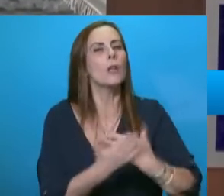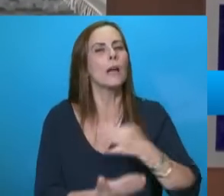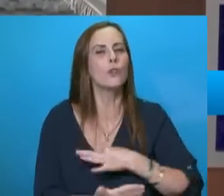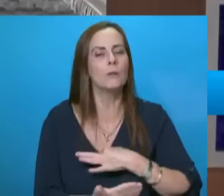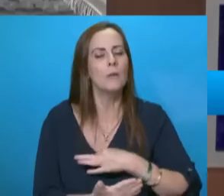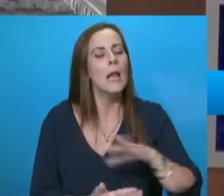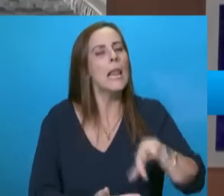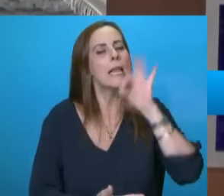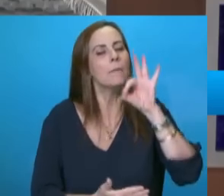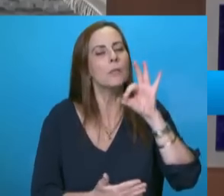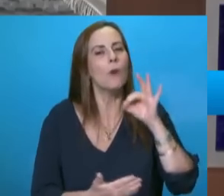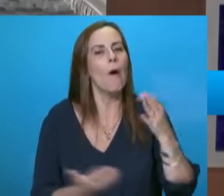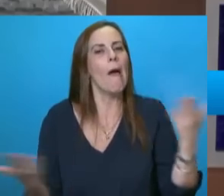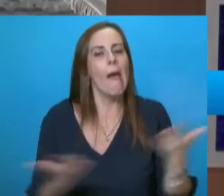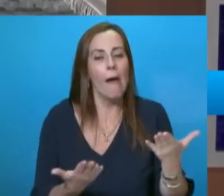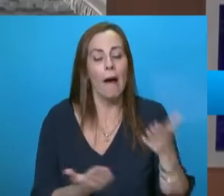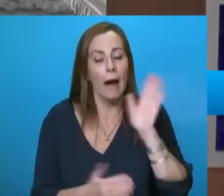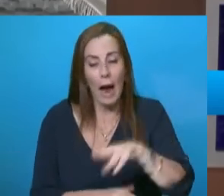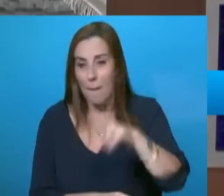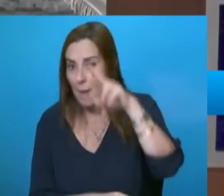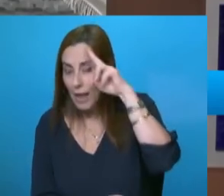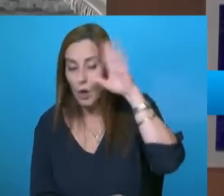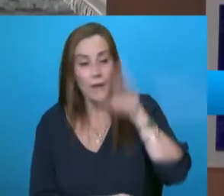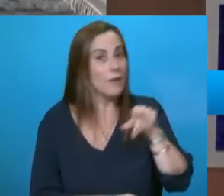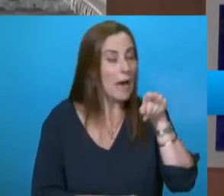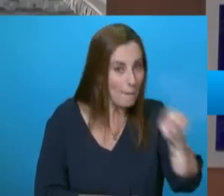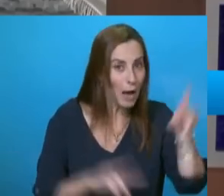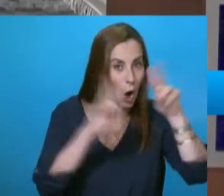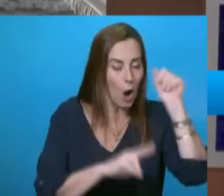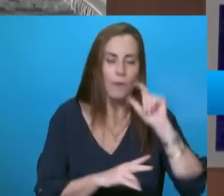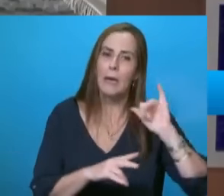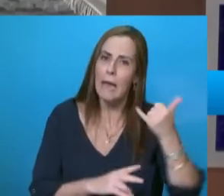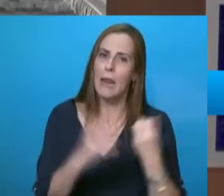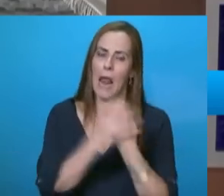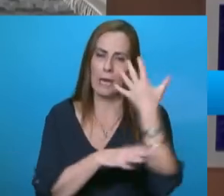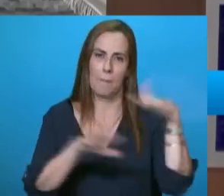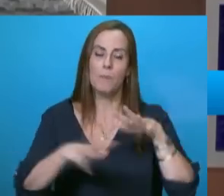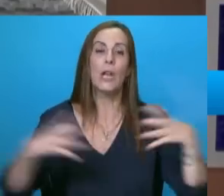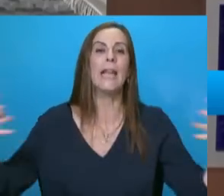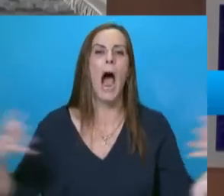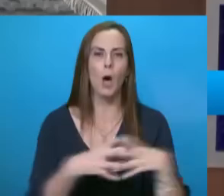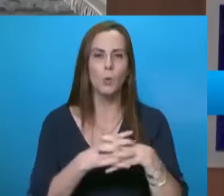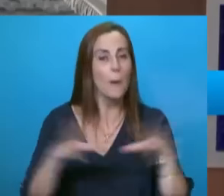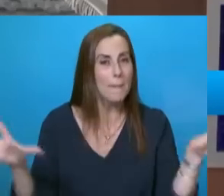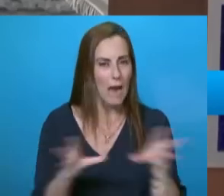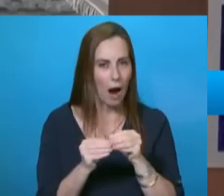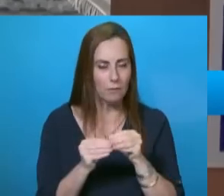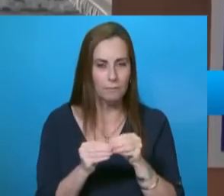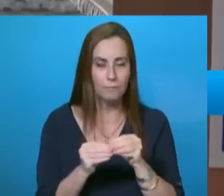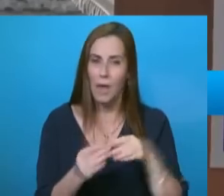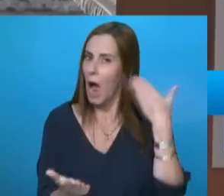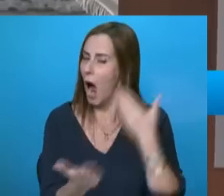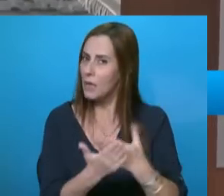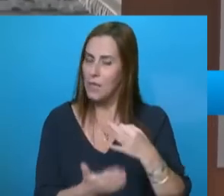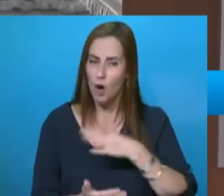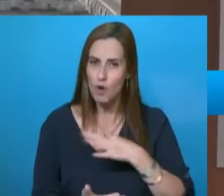לסלול את הדרך לליכוד ולכחול לבן להקים ממשלת אחדות. המתווה